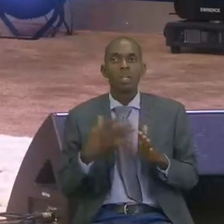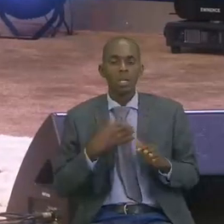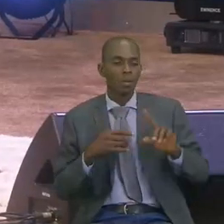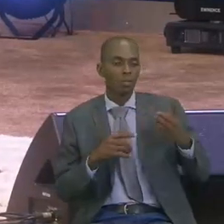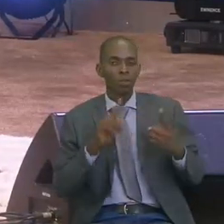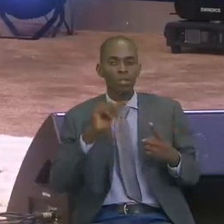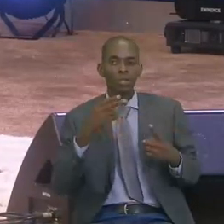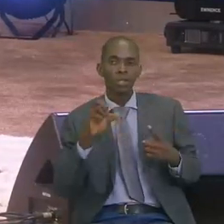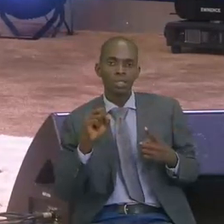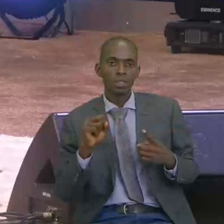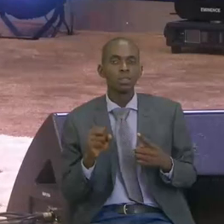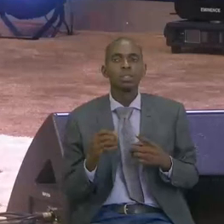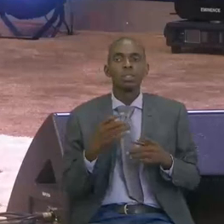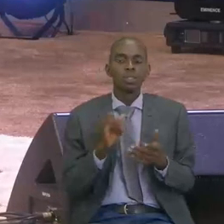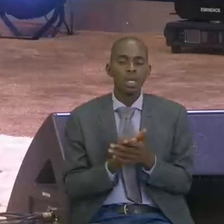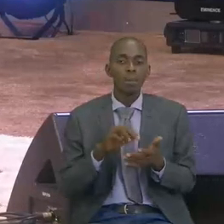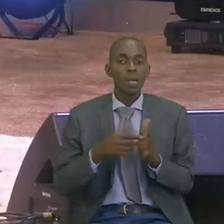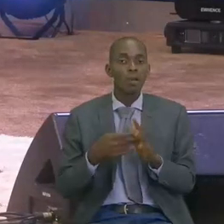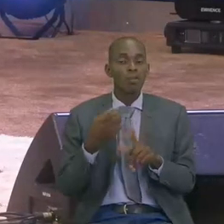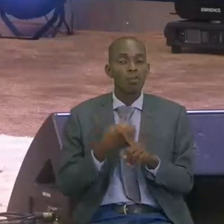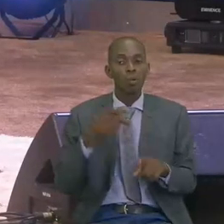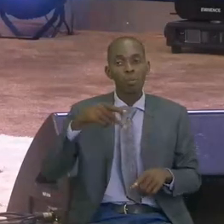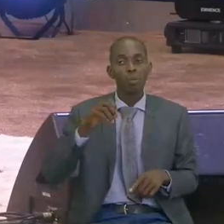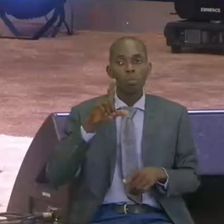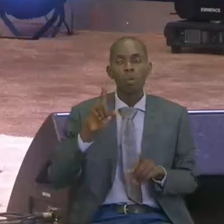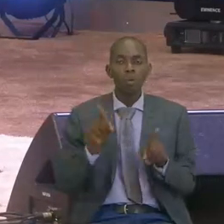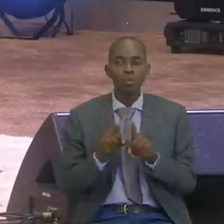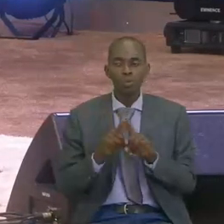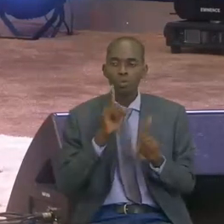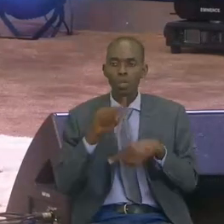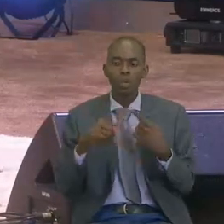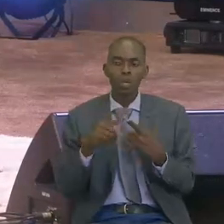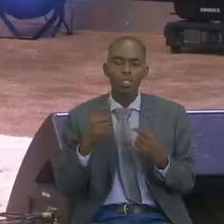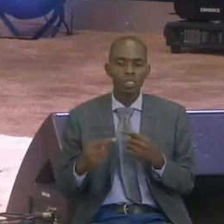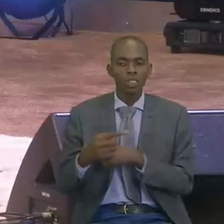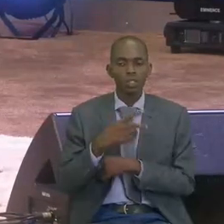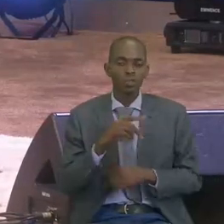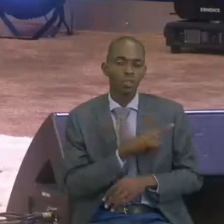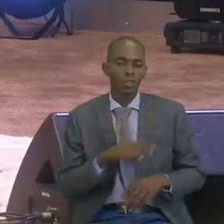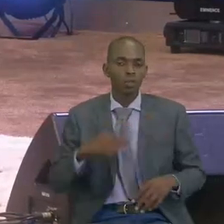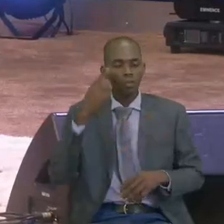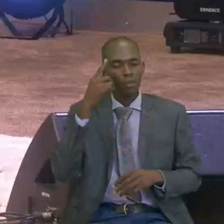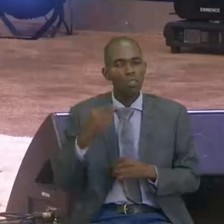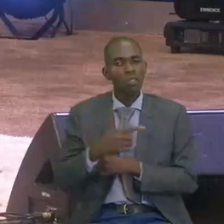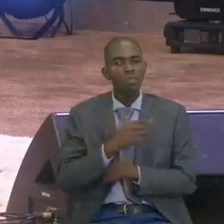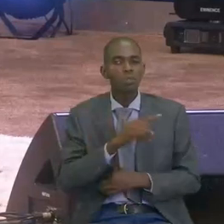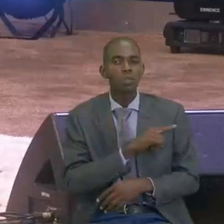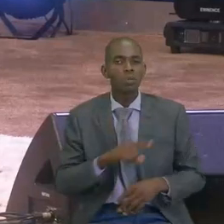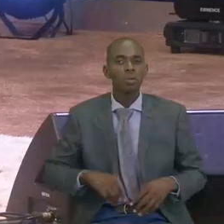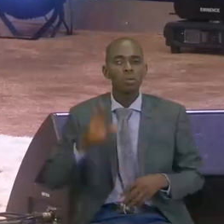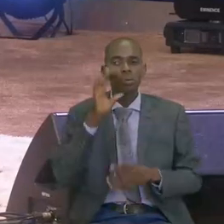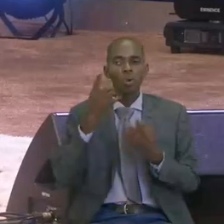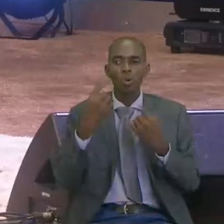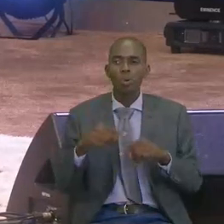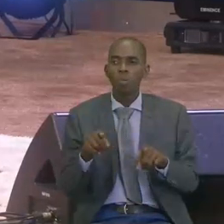et du Nouveau Testament aussi. Paul en avait parlé. Il a parlé du jour du Seigneur. Le jour du Seigneur viendra comme un